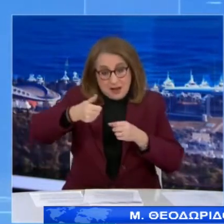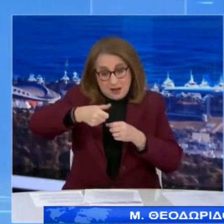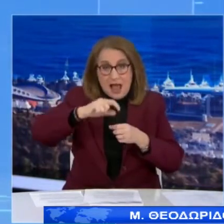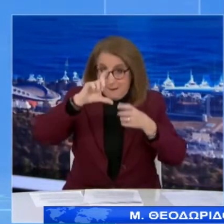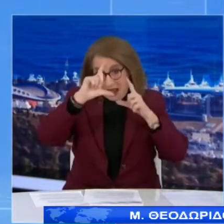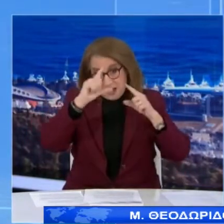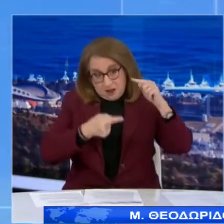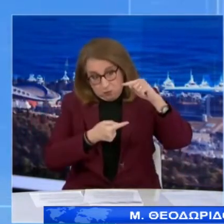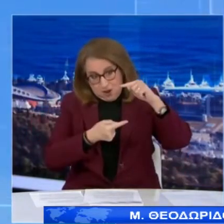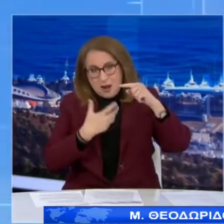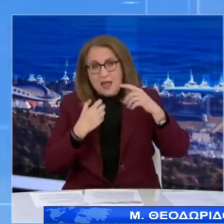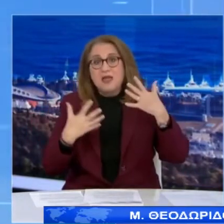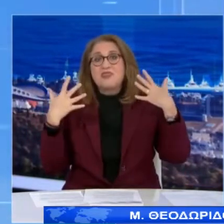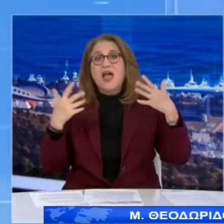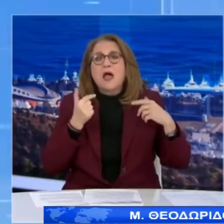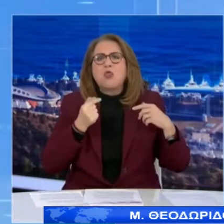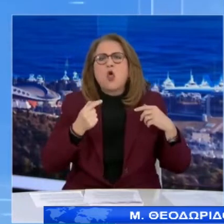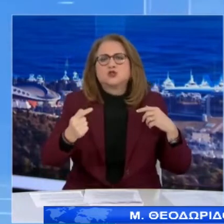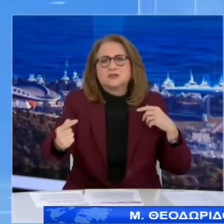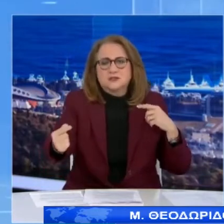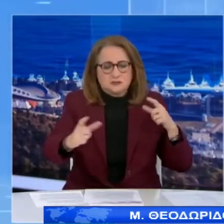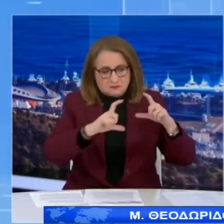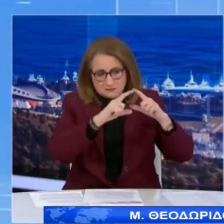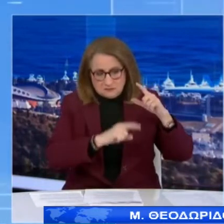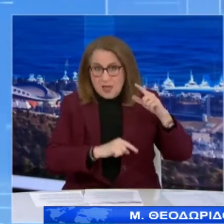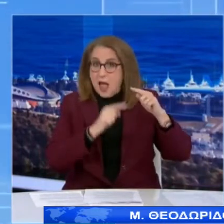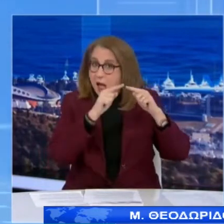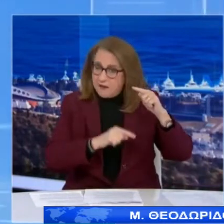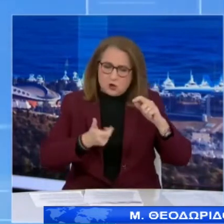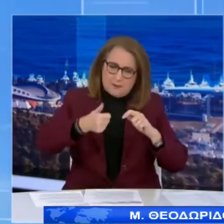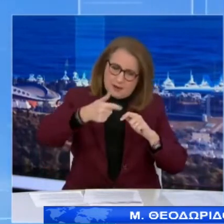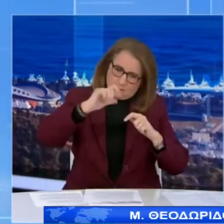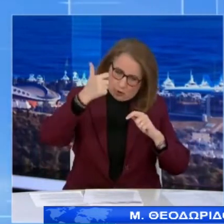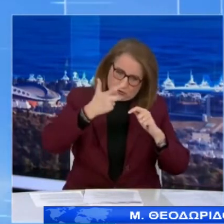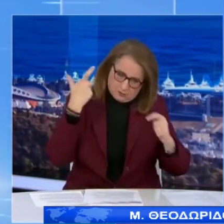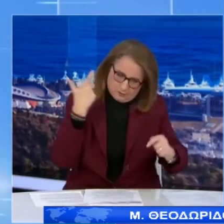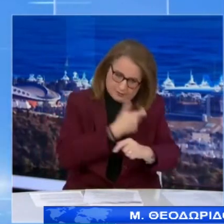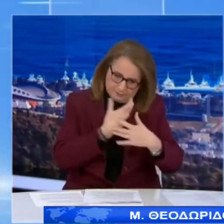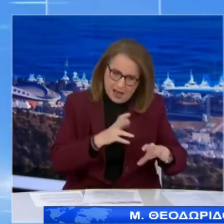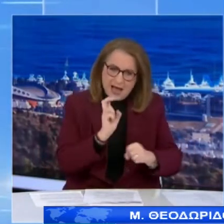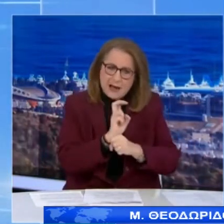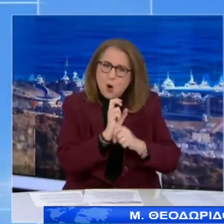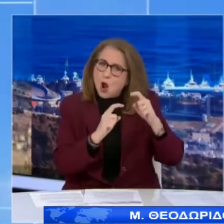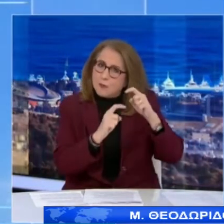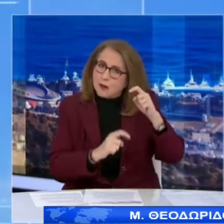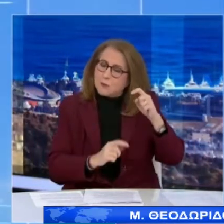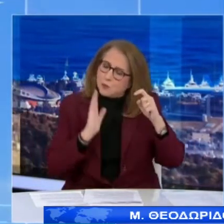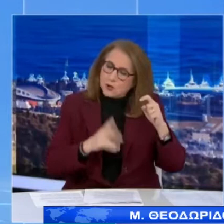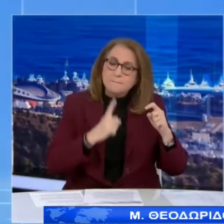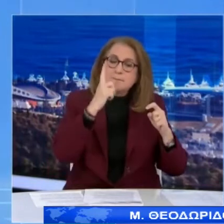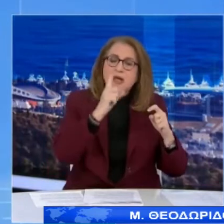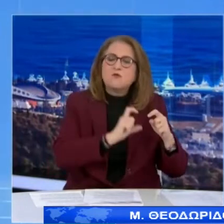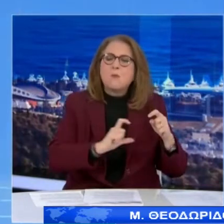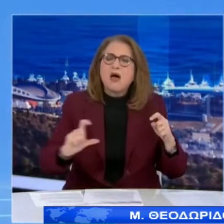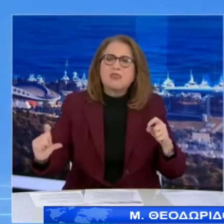10 δόσεων μπορεί να παραμείνει και 6 μέρες σε θερμοκρασία δωματίου. Είναι εμβόλιο φθηνό, εύκολο